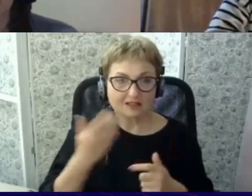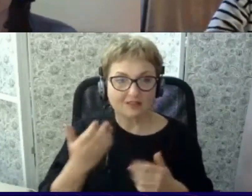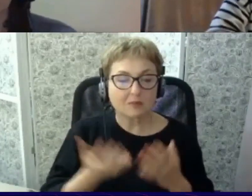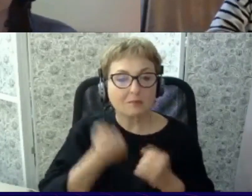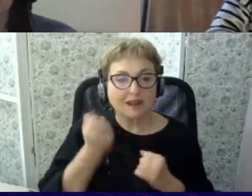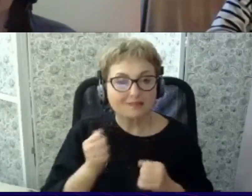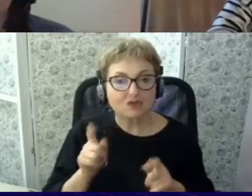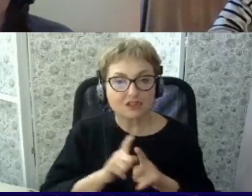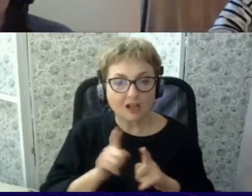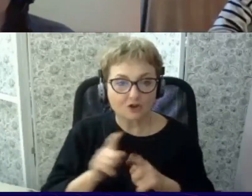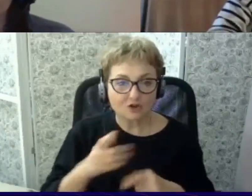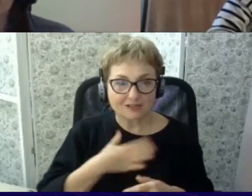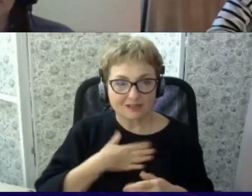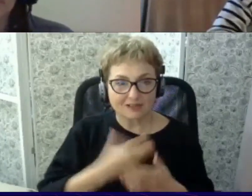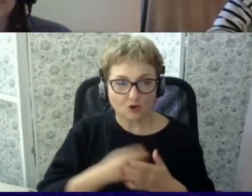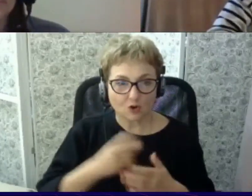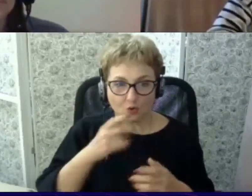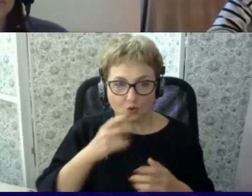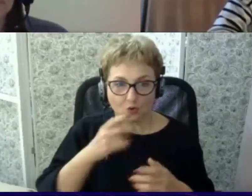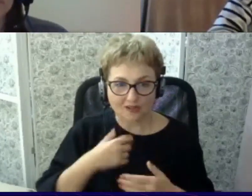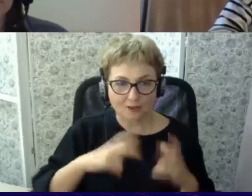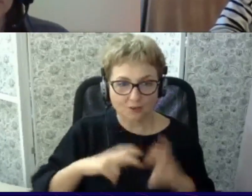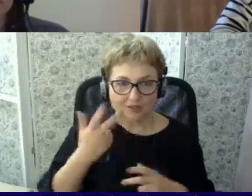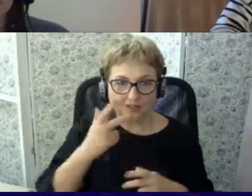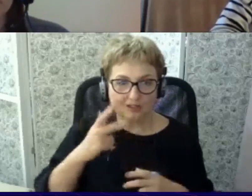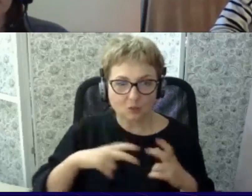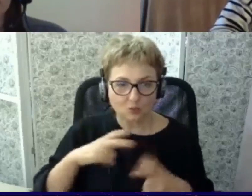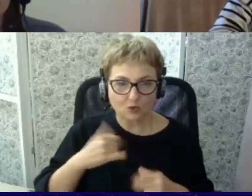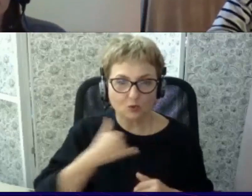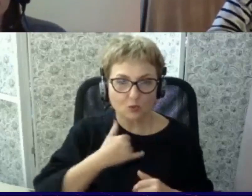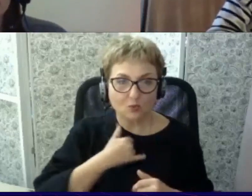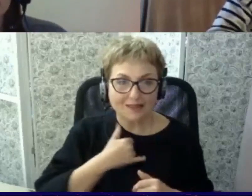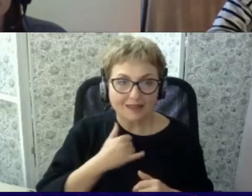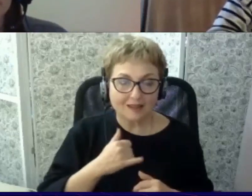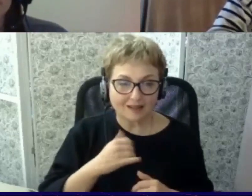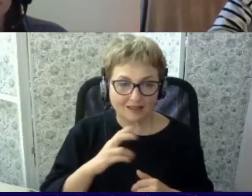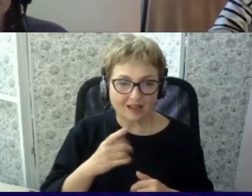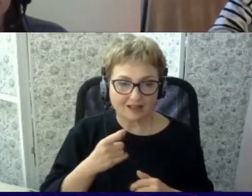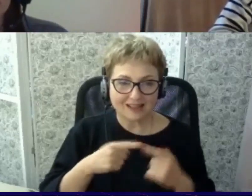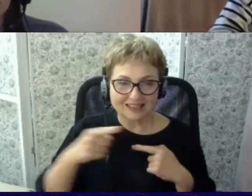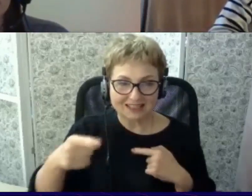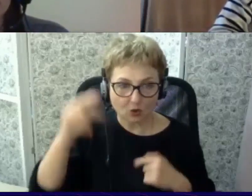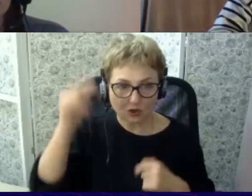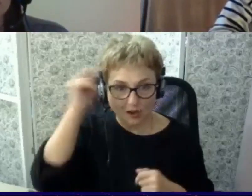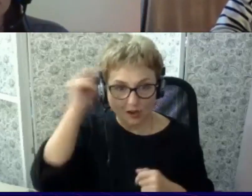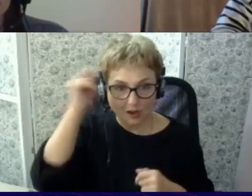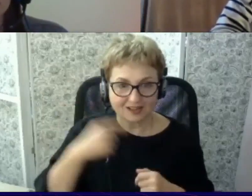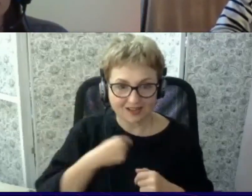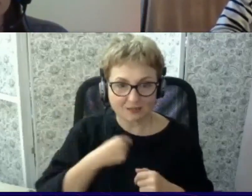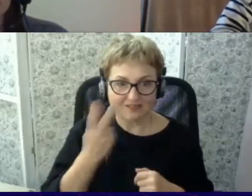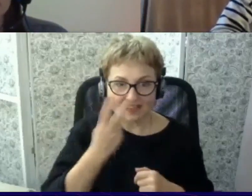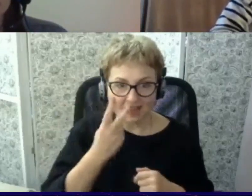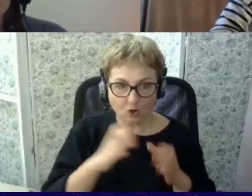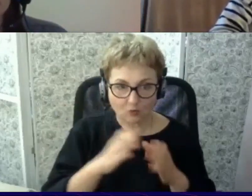вами, поддерживаю. Также по своему опыту, как студентка третьего курса, могу сказать, что хоть у меня и дистанционное обучение, да, у